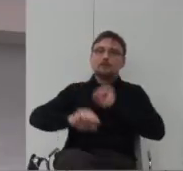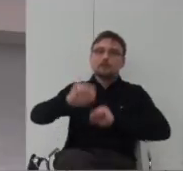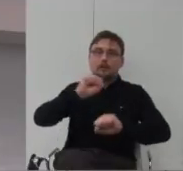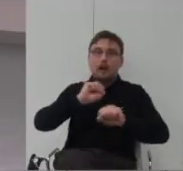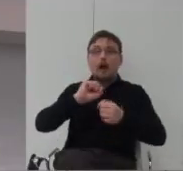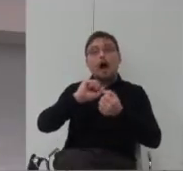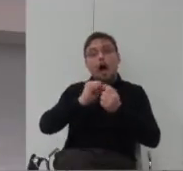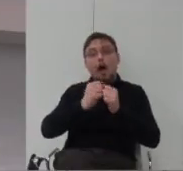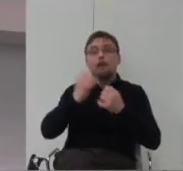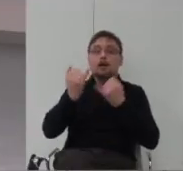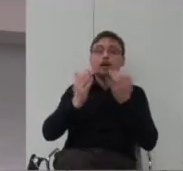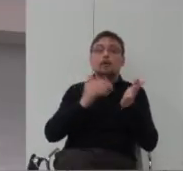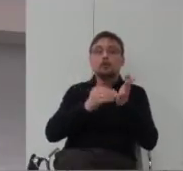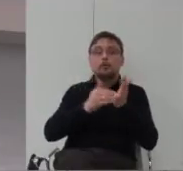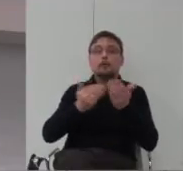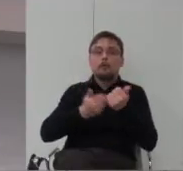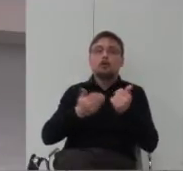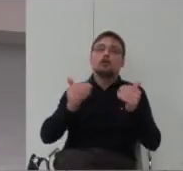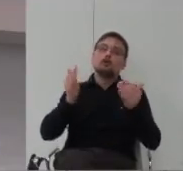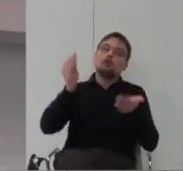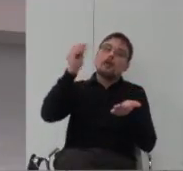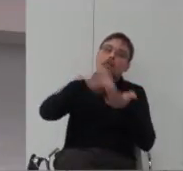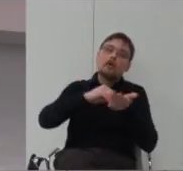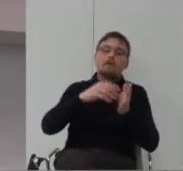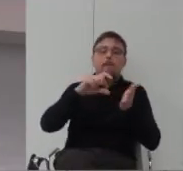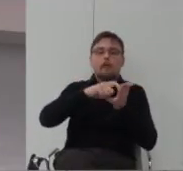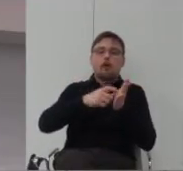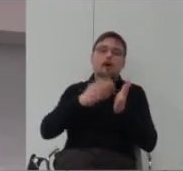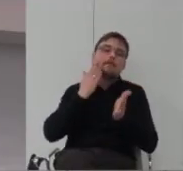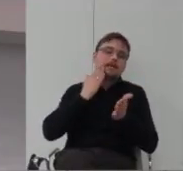potrzeb członków wspólnoty. To mogą